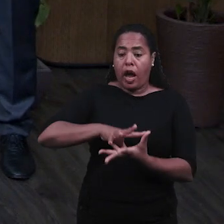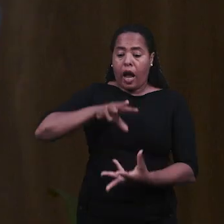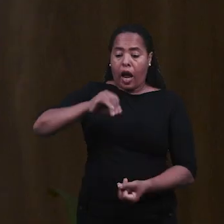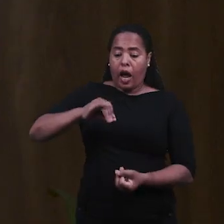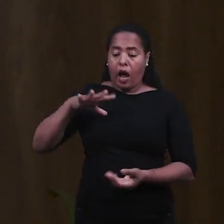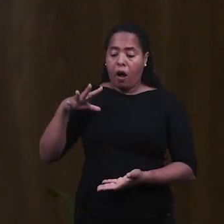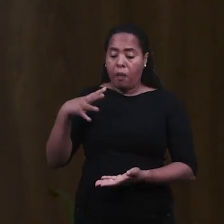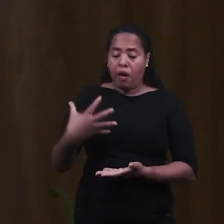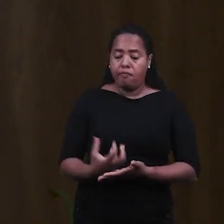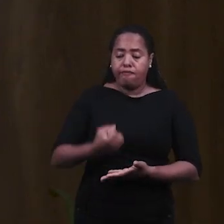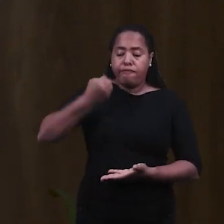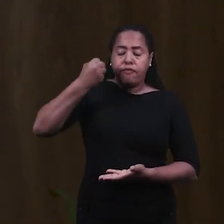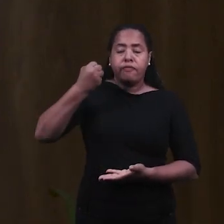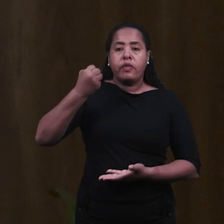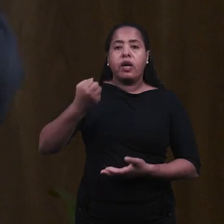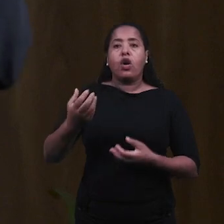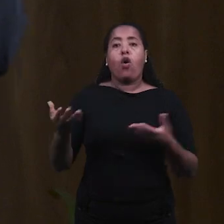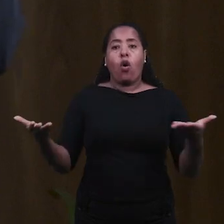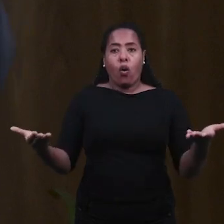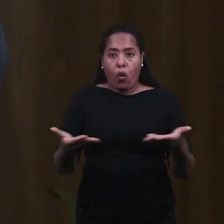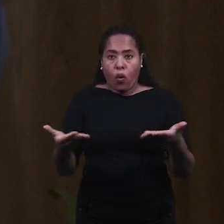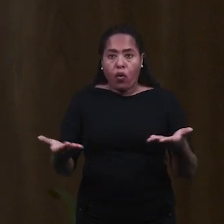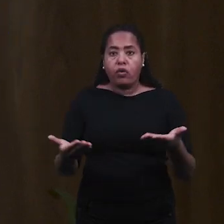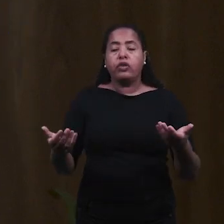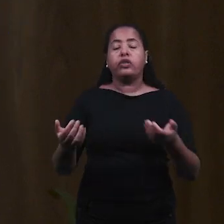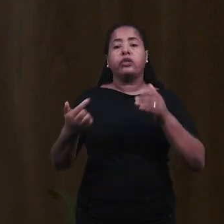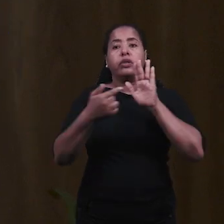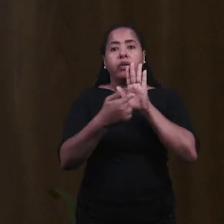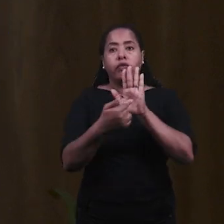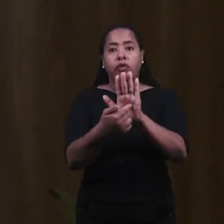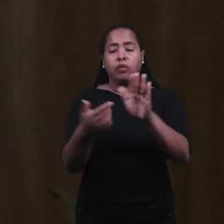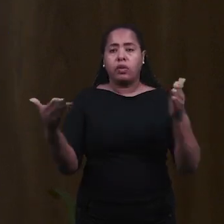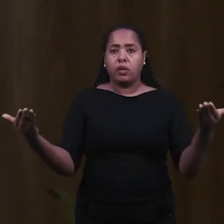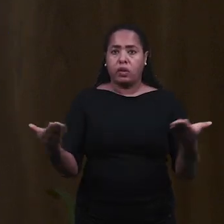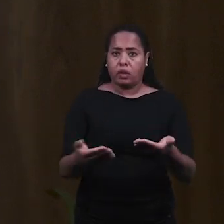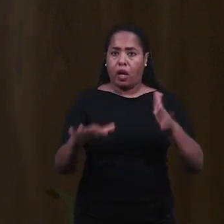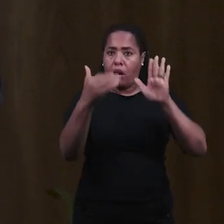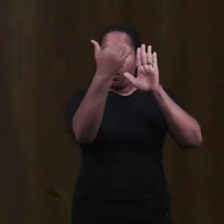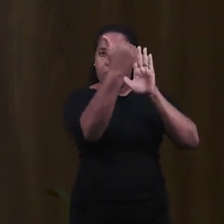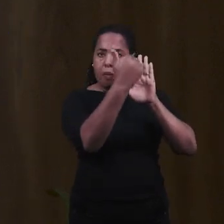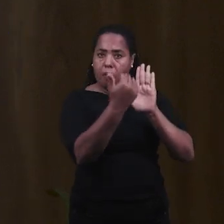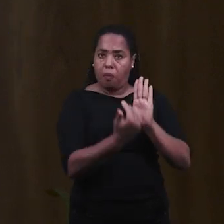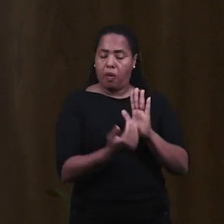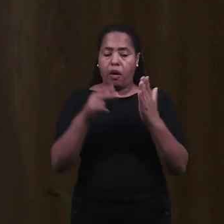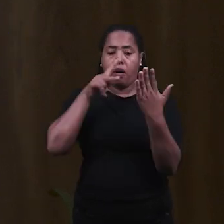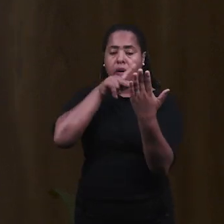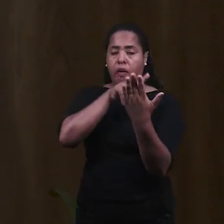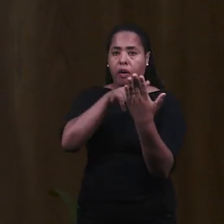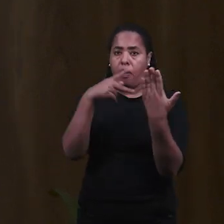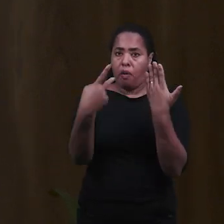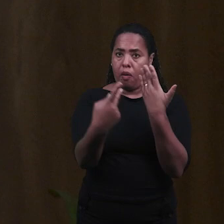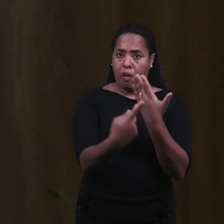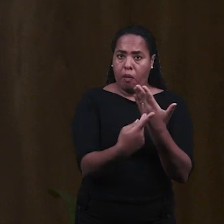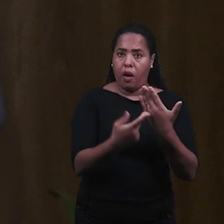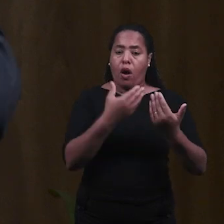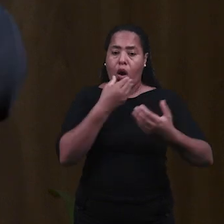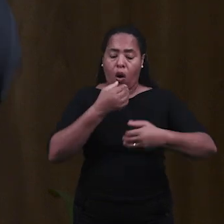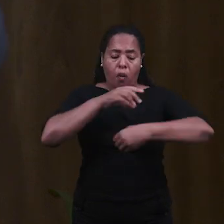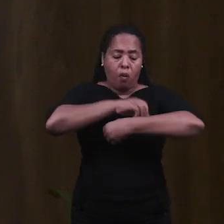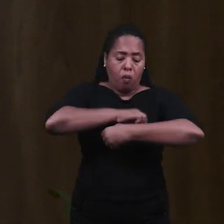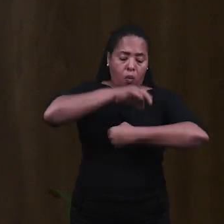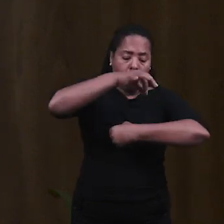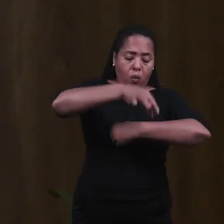le rachat de son âme, comme nous allons voir aujourd'hui dans le volet d'aujourd'hui, dans la parabole du semeur, qui